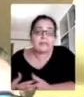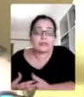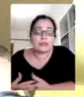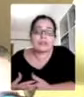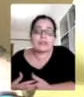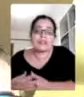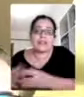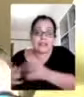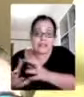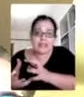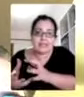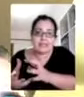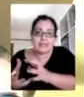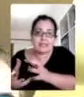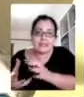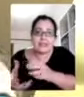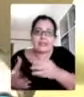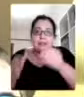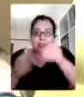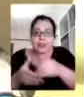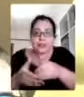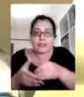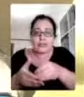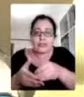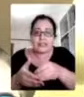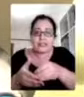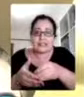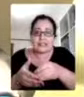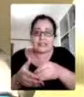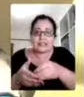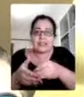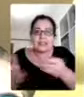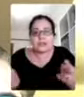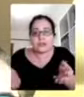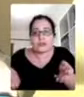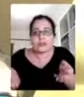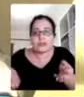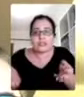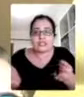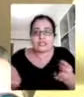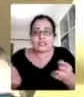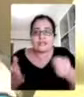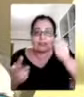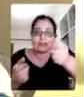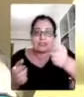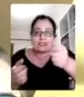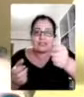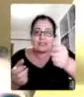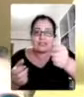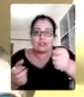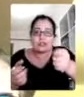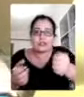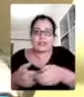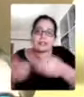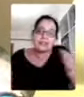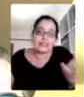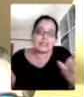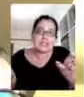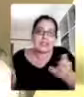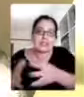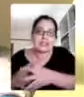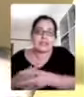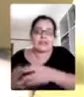ki, eğer bu tütünleri açsaydın ve bir torbaya koysaydın hiçbir sorun yaşamayacaktın. Faturasını da bize